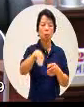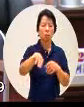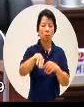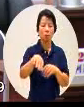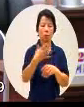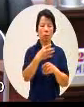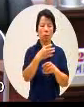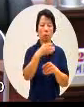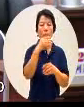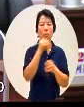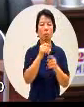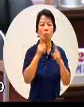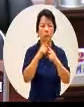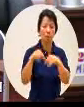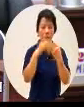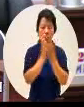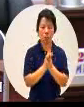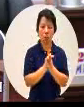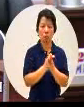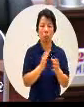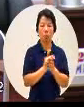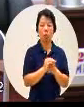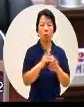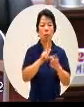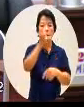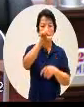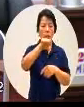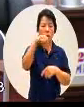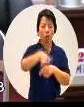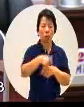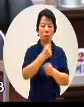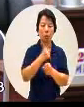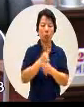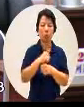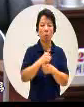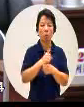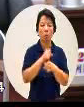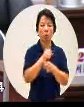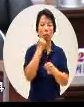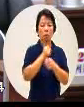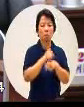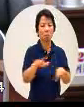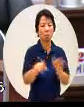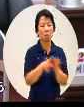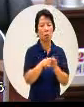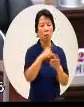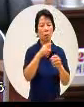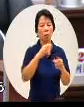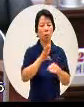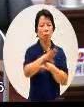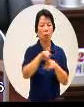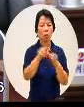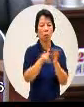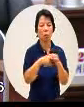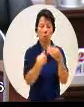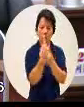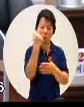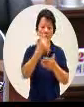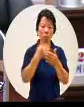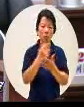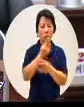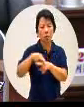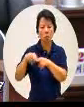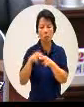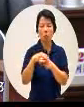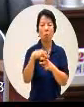除了經鋒時間上下班時間以外其他你平常去給他看一台車都做幾個?都做兩個、三個有時候